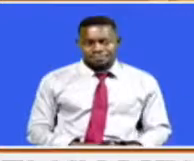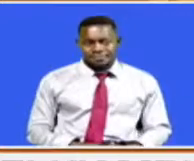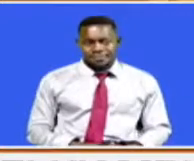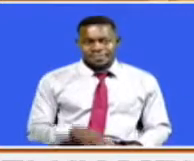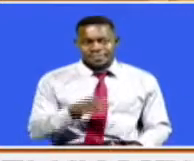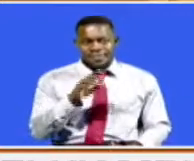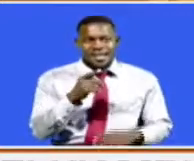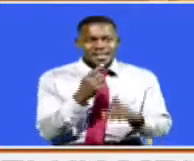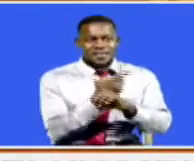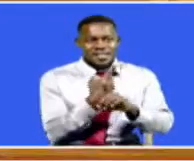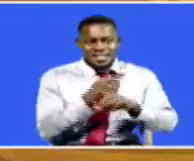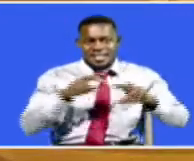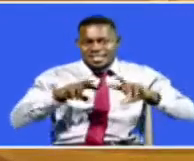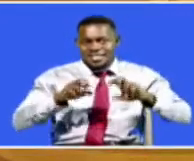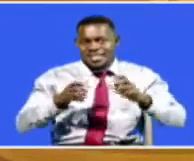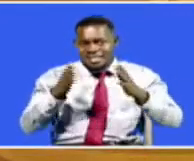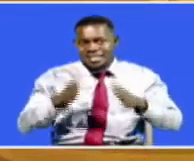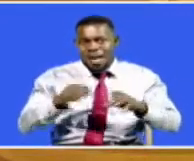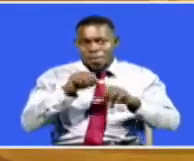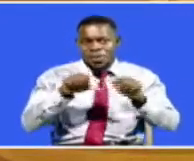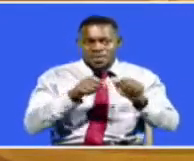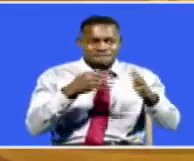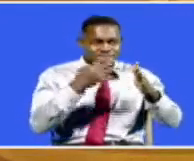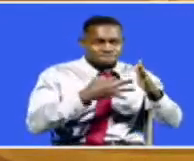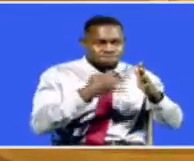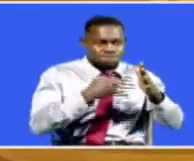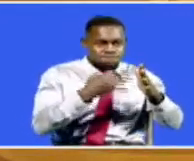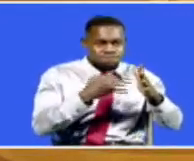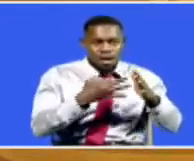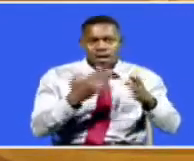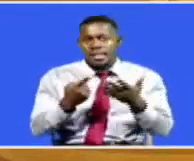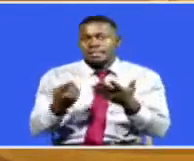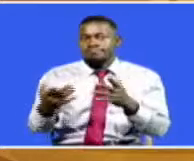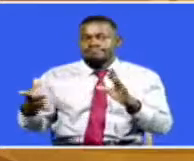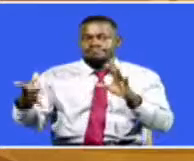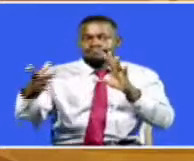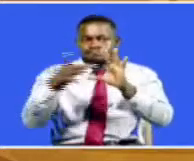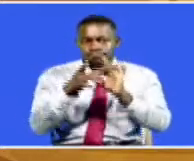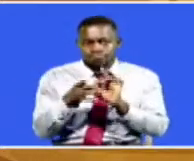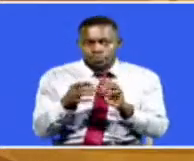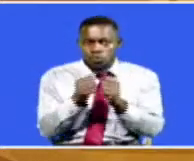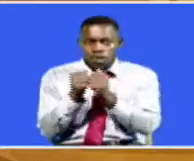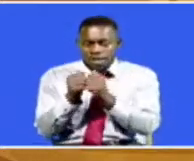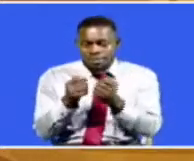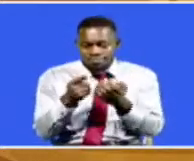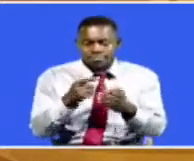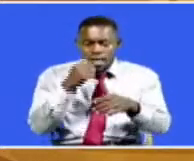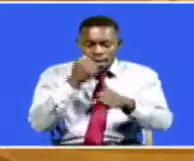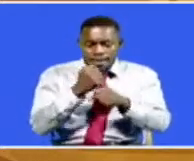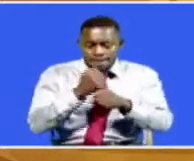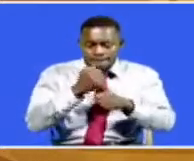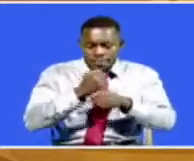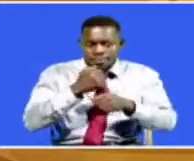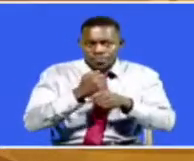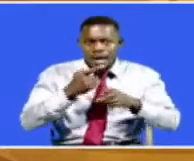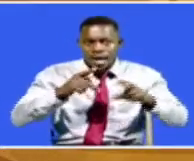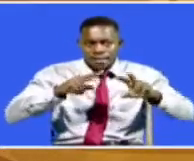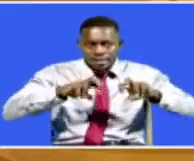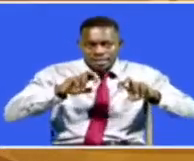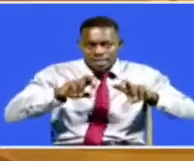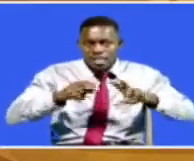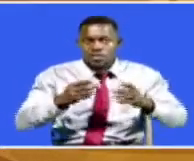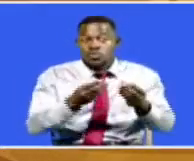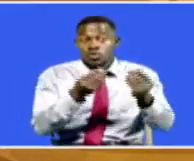Kilimo wameungana kutafuta suluhisho kuhusu athari za mabadiliko ya tabia nchi na kupungua kwa utoshelevu wa chakula.